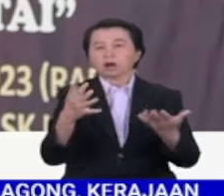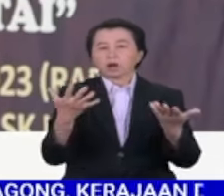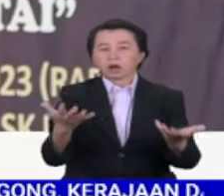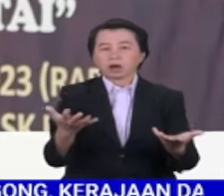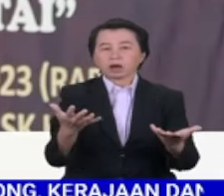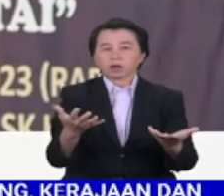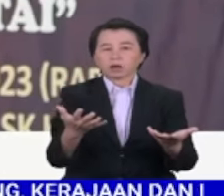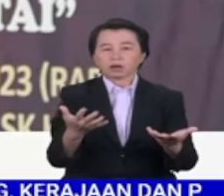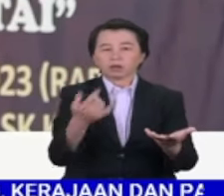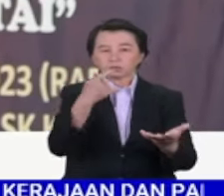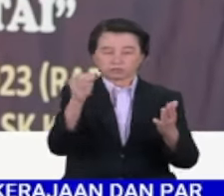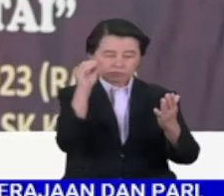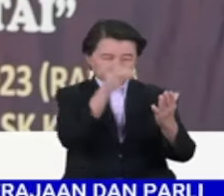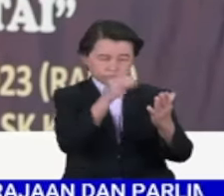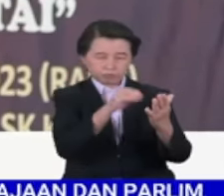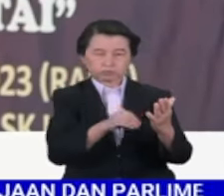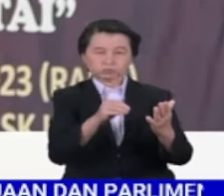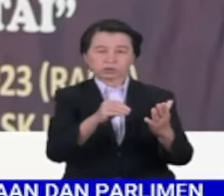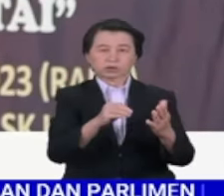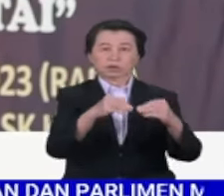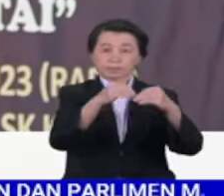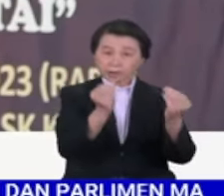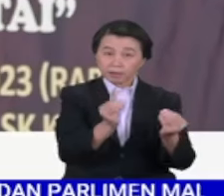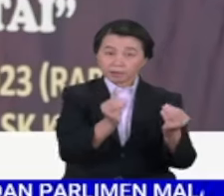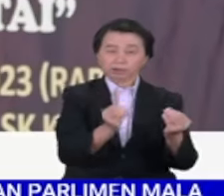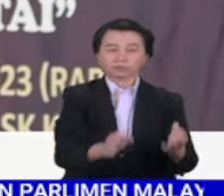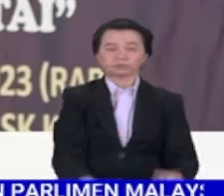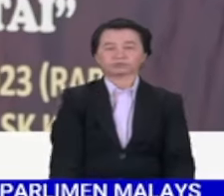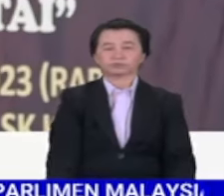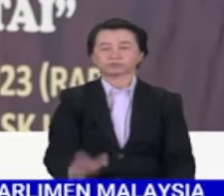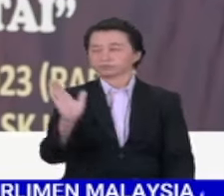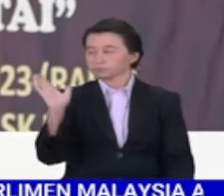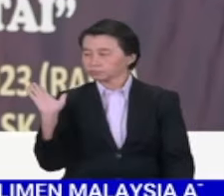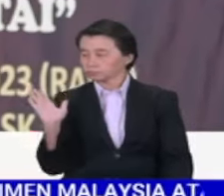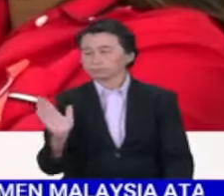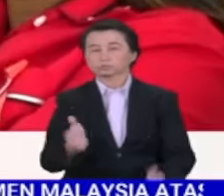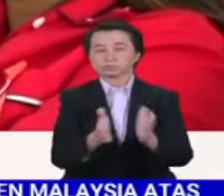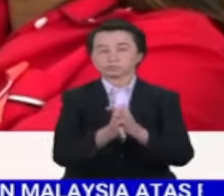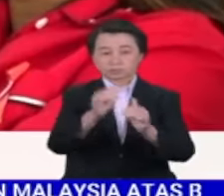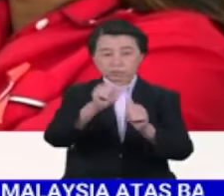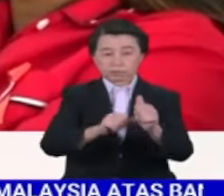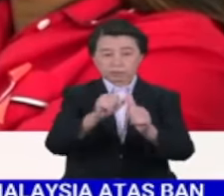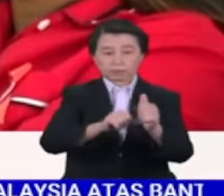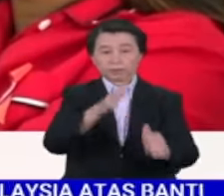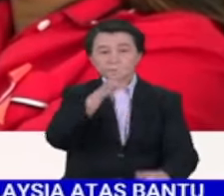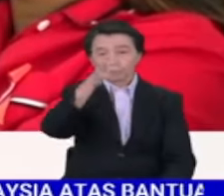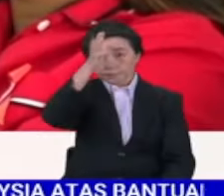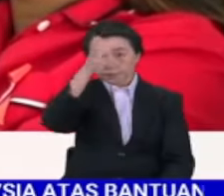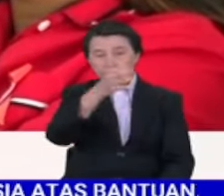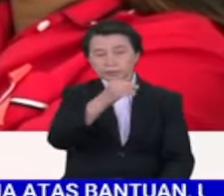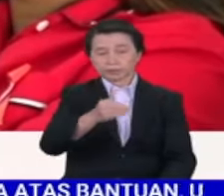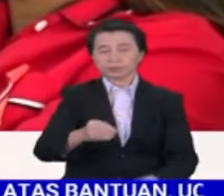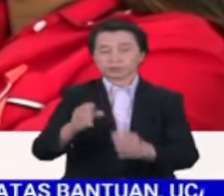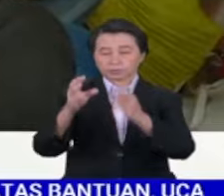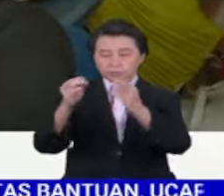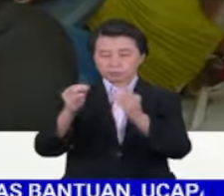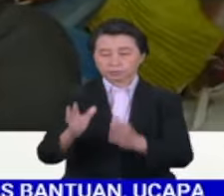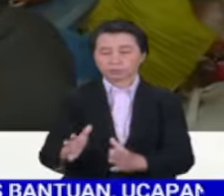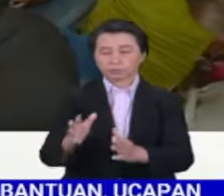itu menjadi majalah ini beliau menyarankan setiap ibu bapak belajar dan warga SD